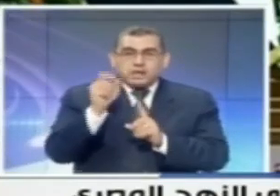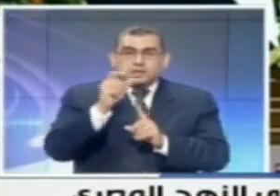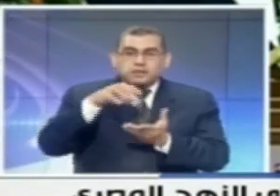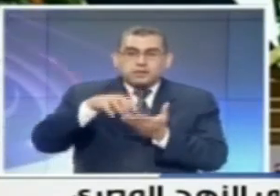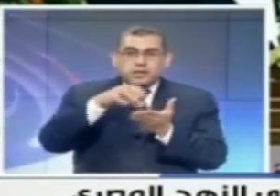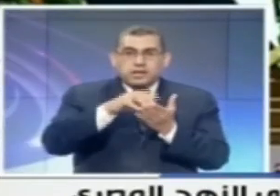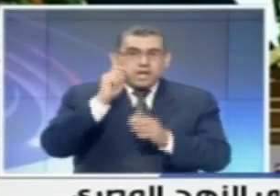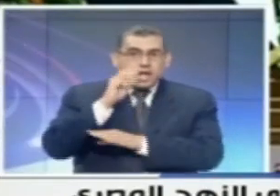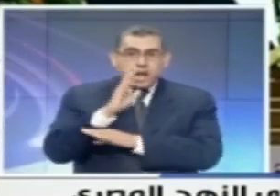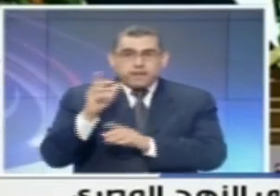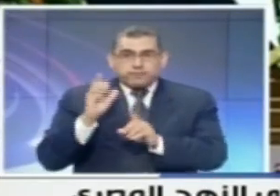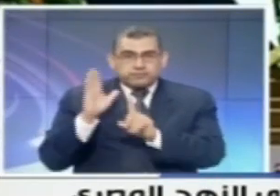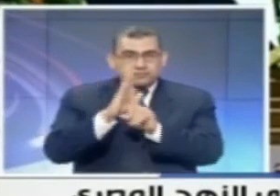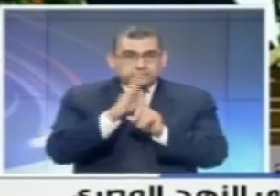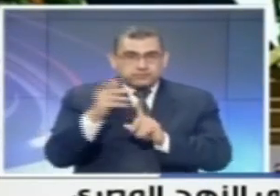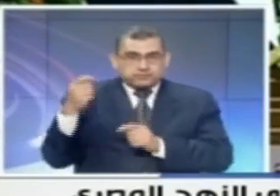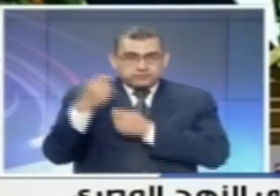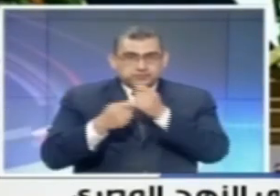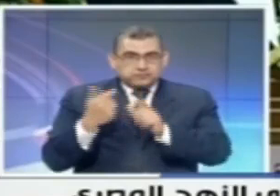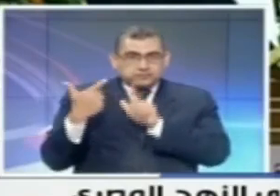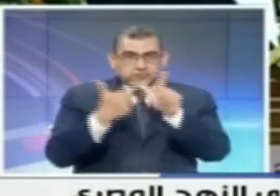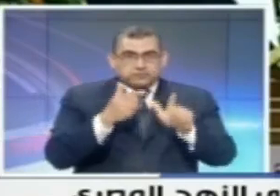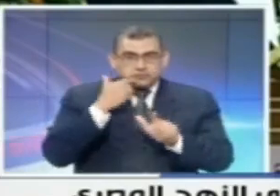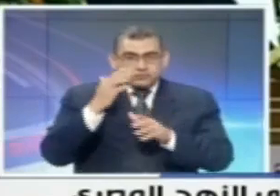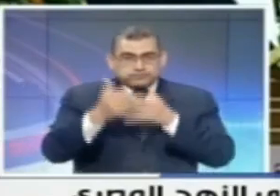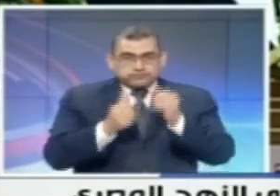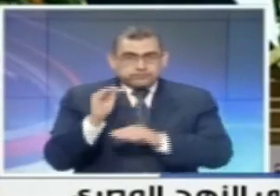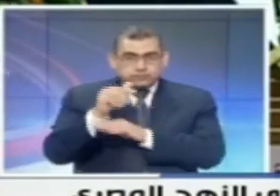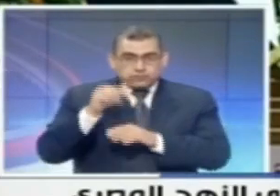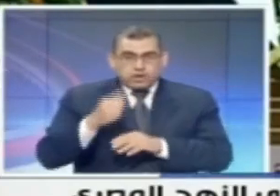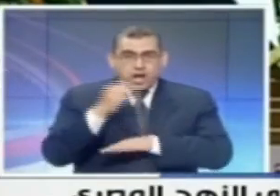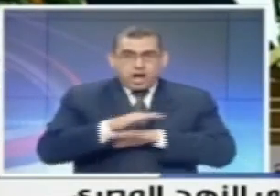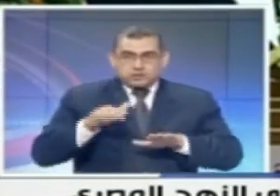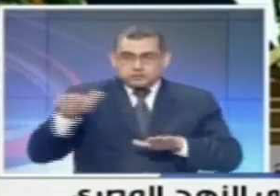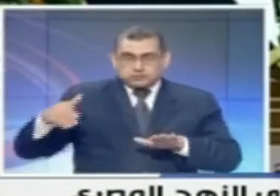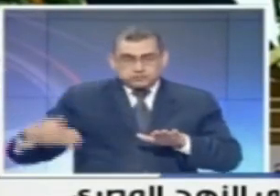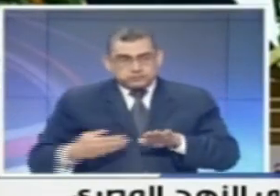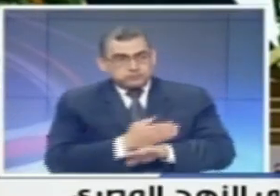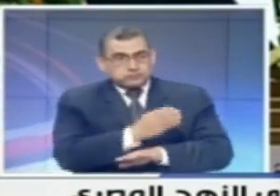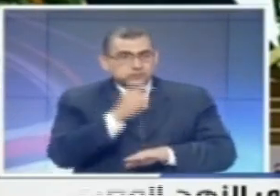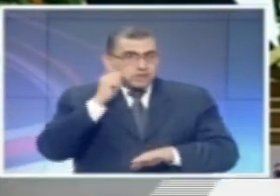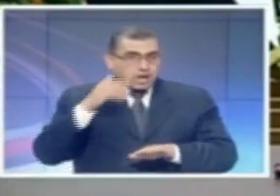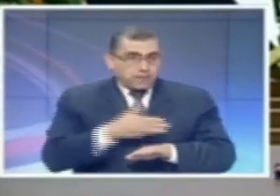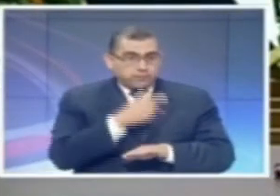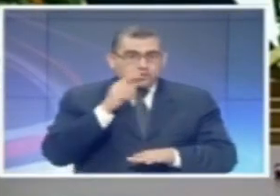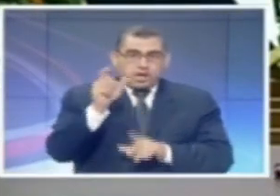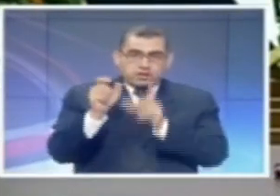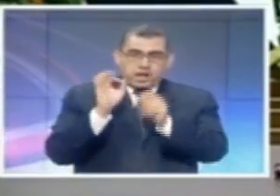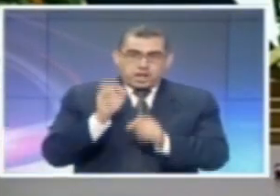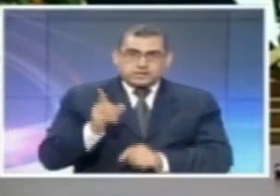ترعى الإرهاب وتحتضن عناصره وتوفر لهم الملاذ والدعم أو تسهل انتقالهم عبر